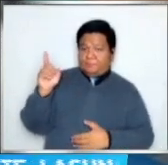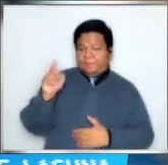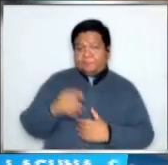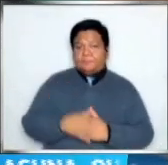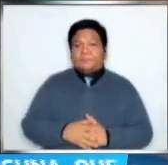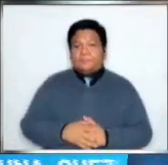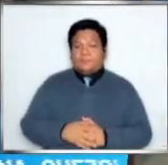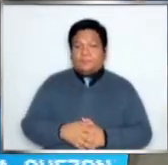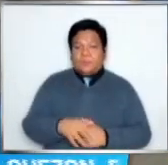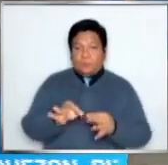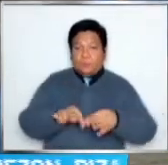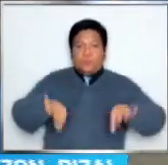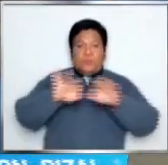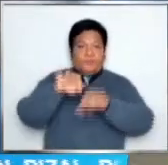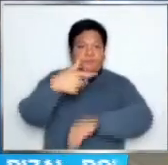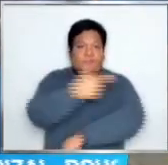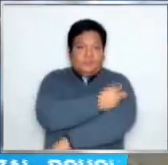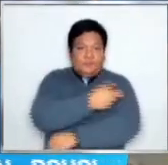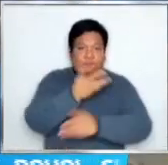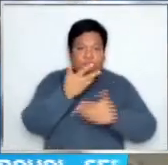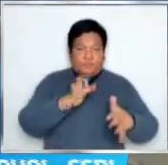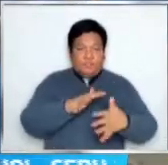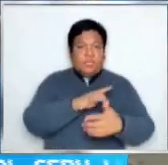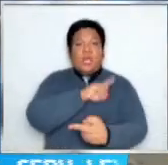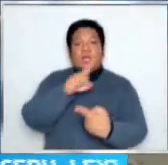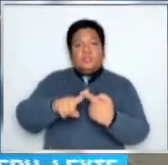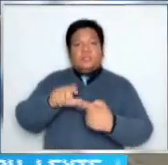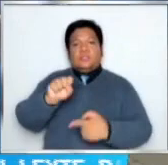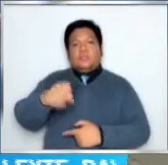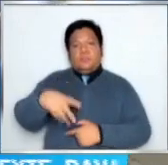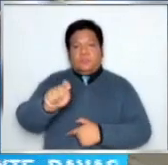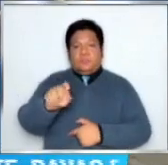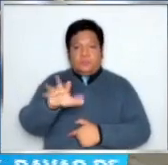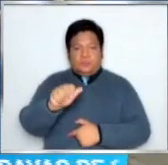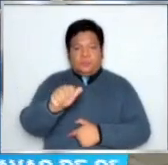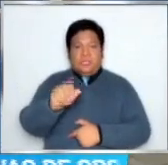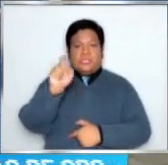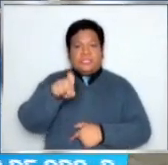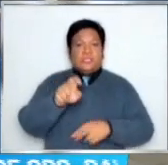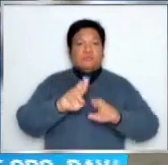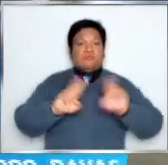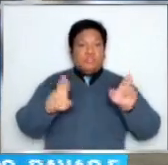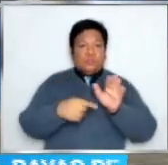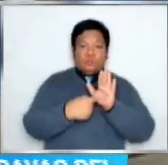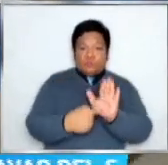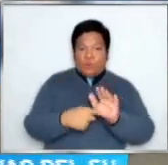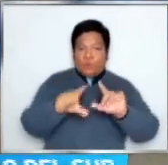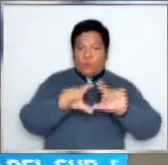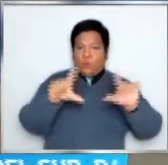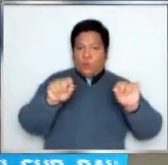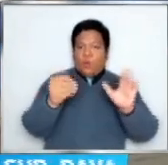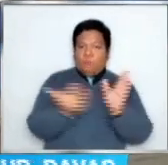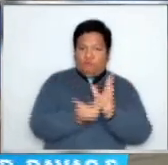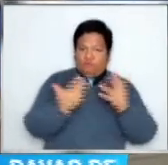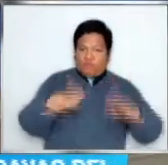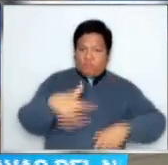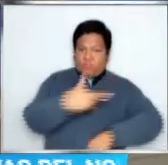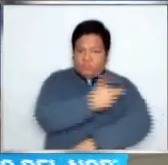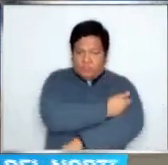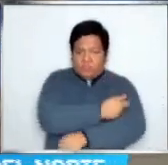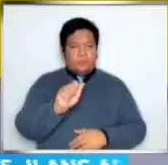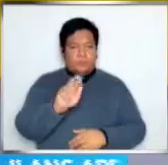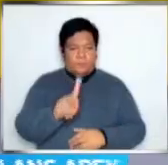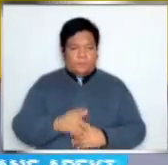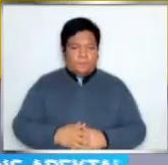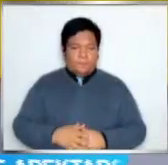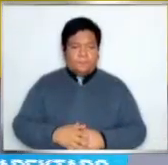p.m. hanggang September 15 din po yan. Ihanda lamang po ang vaccination card at ID para ma-avail ang libreng